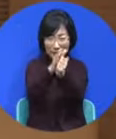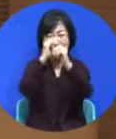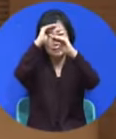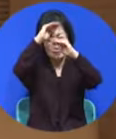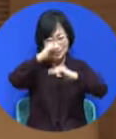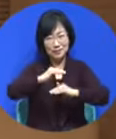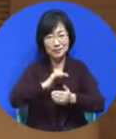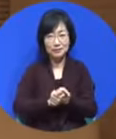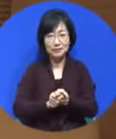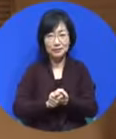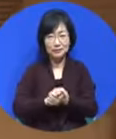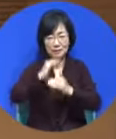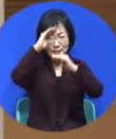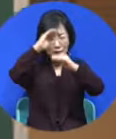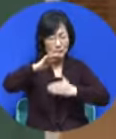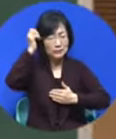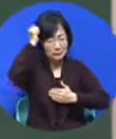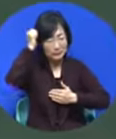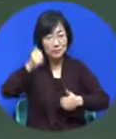겁니다이는